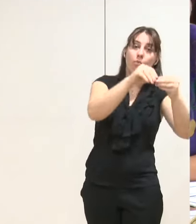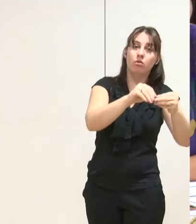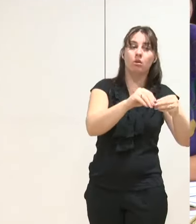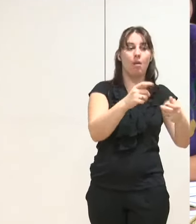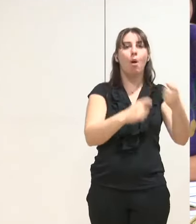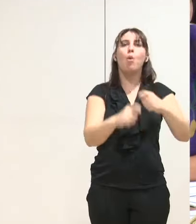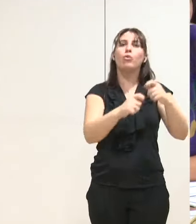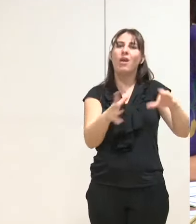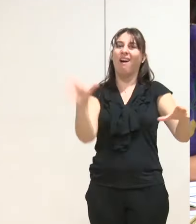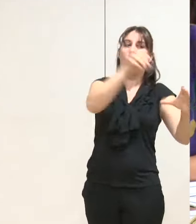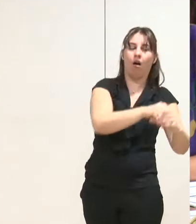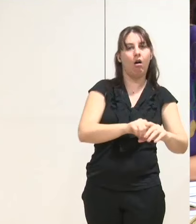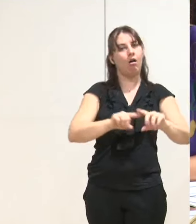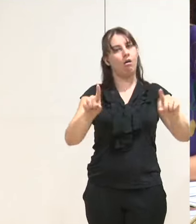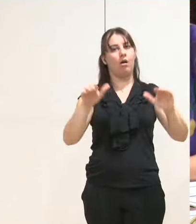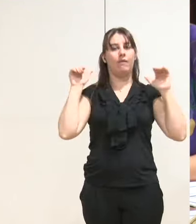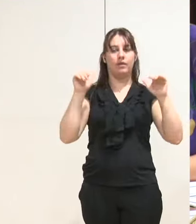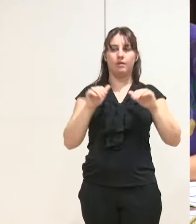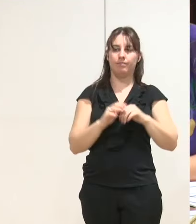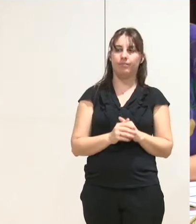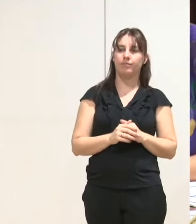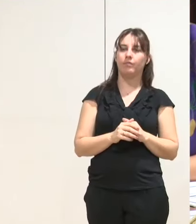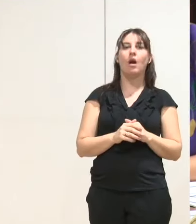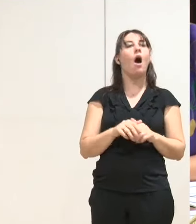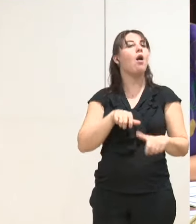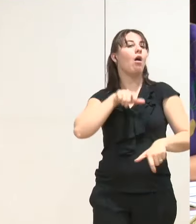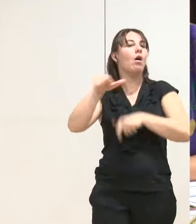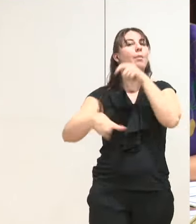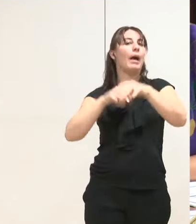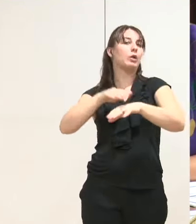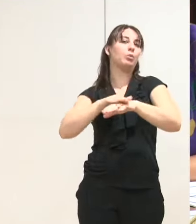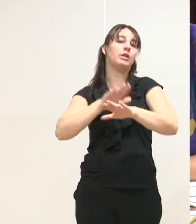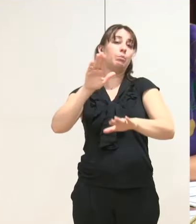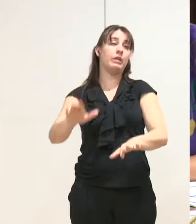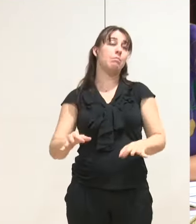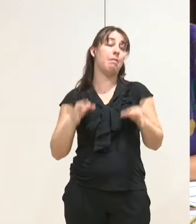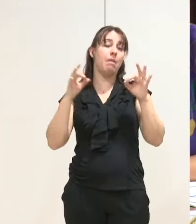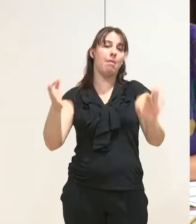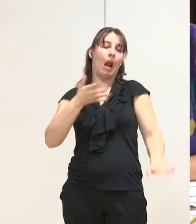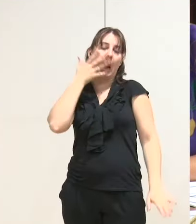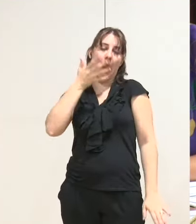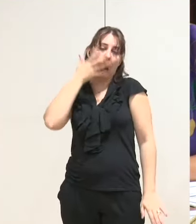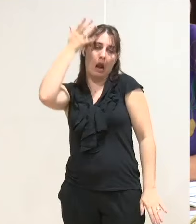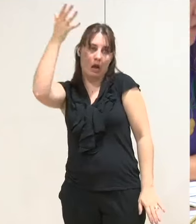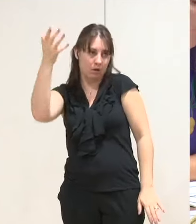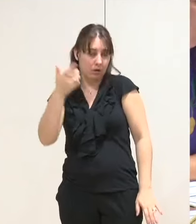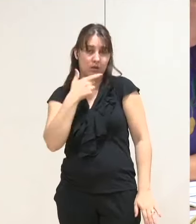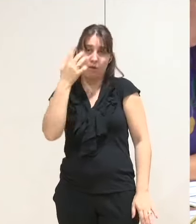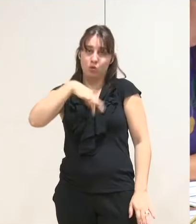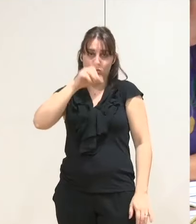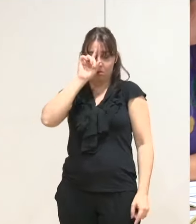modulaires bref contrairement aux effets de manche de certains hommes politiques traditionnels nous travaillons dans la dentelle des